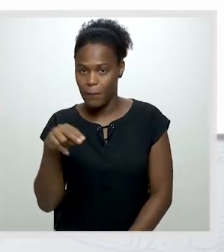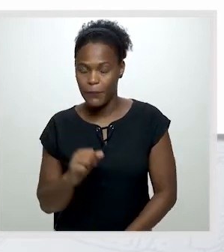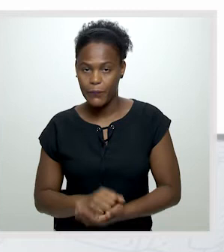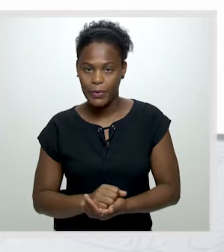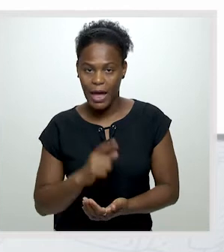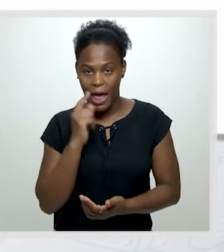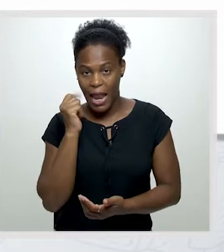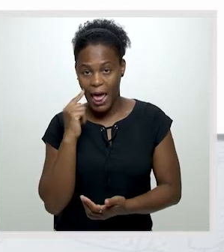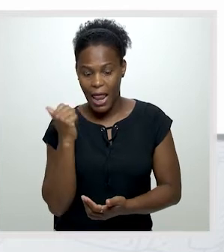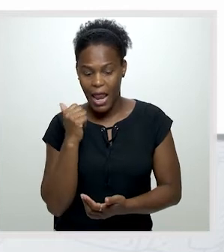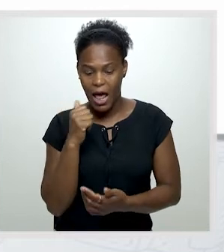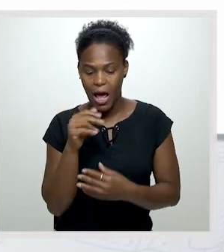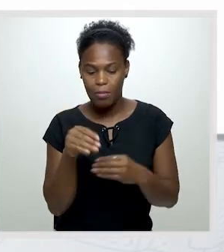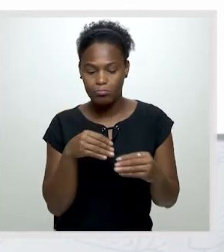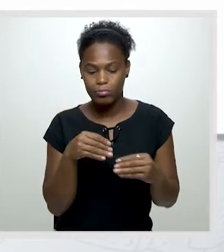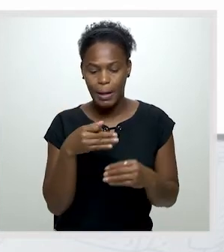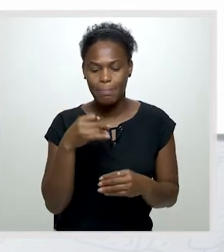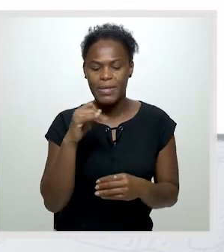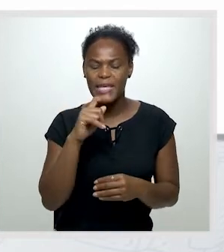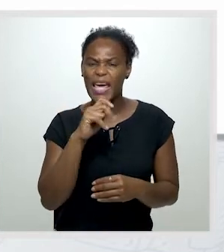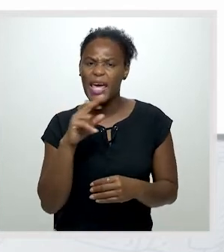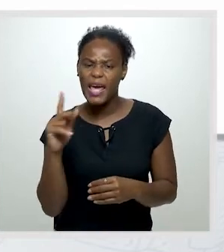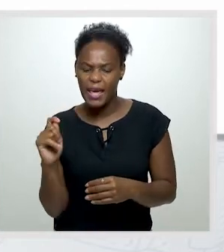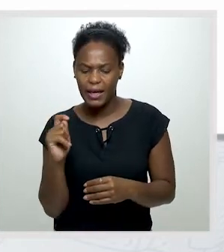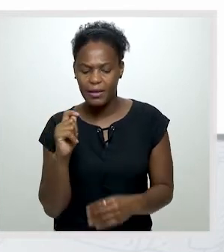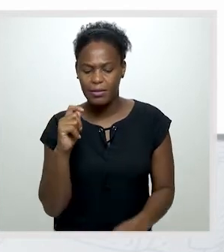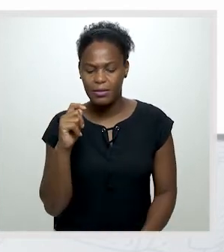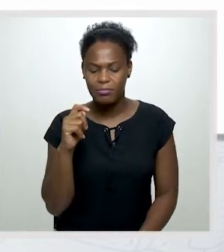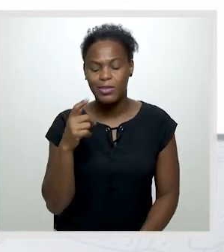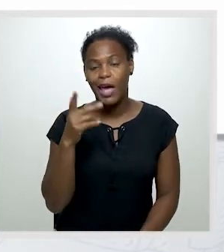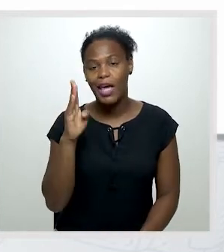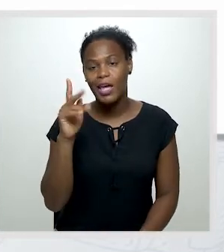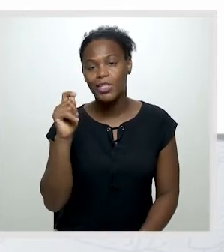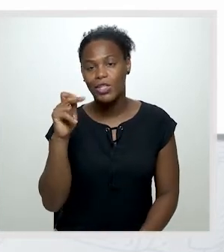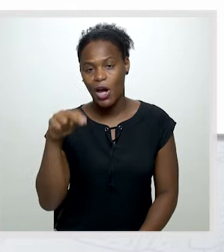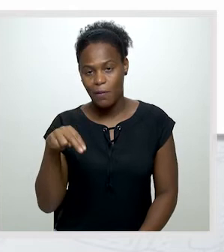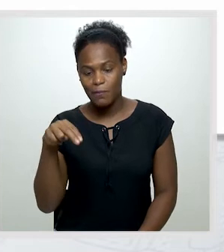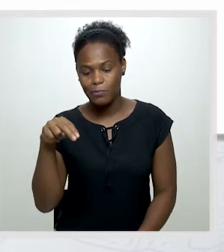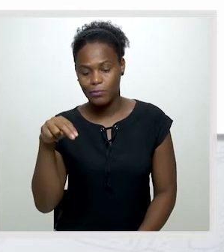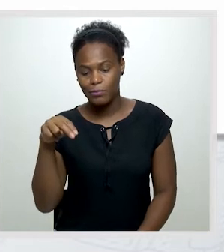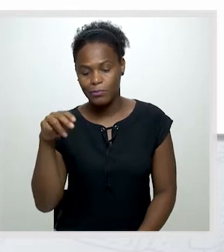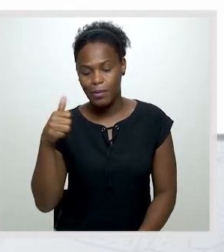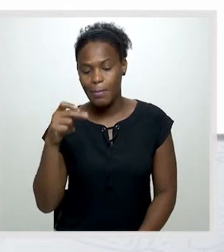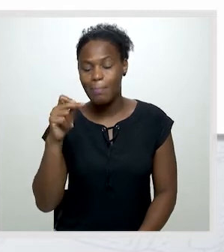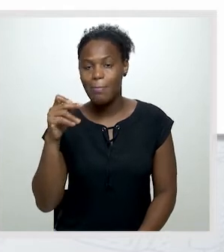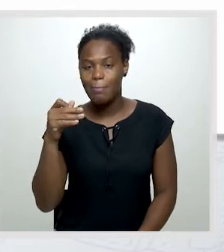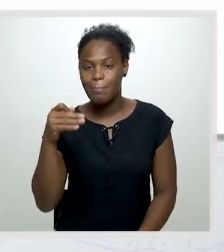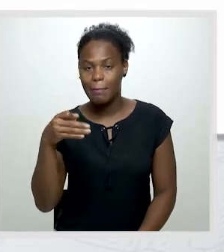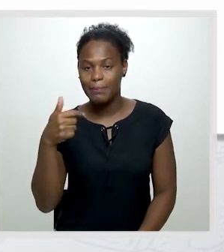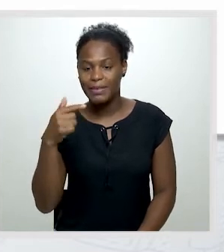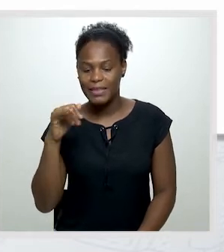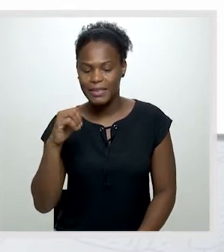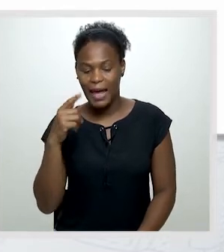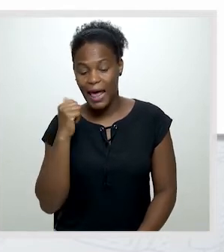Il ou elle a joué le rôle de Pierre Morange, Jean-Baptiste Monnier. Il ou elle est l'auteur